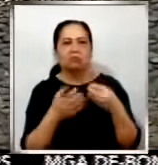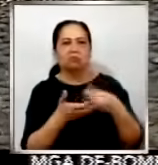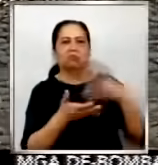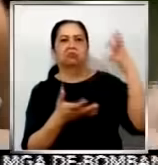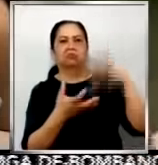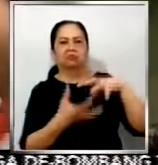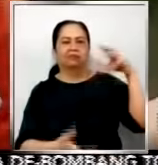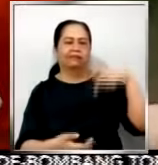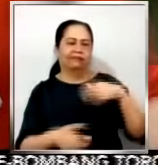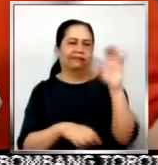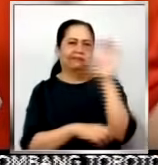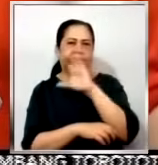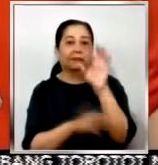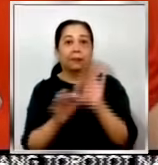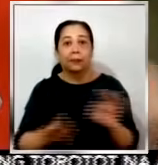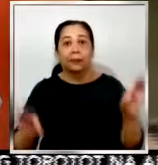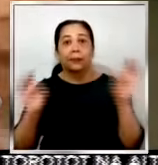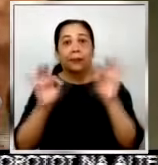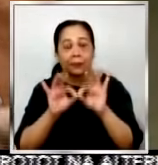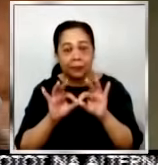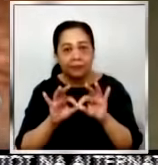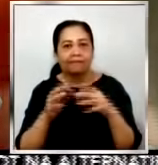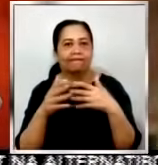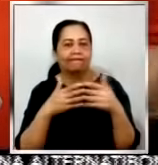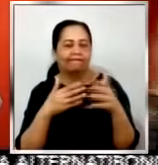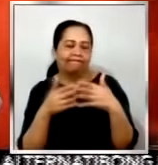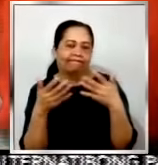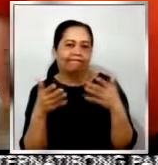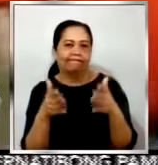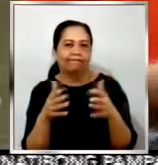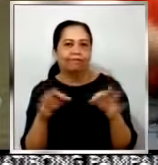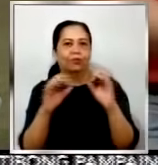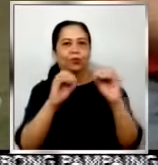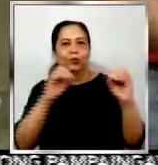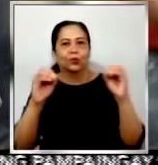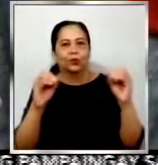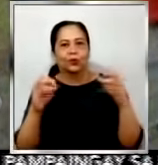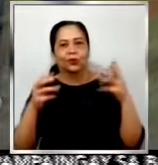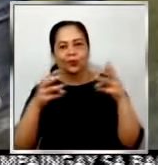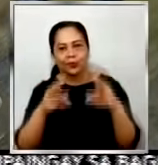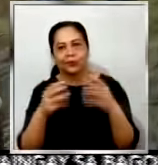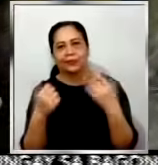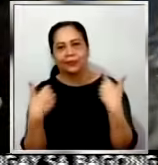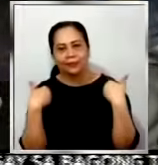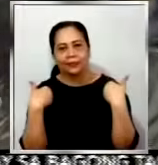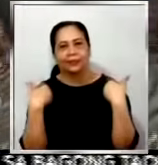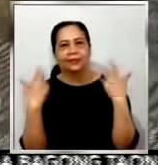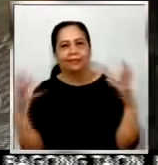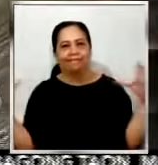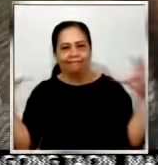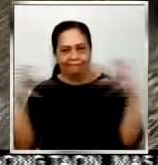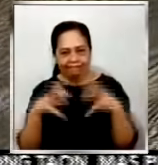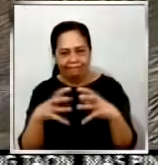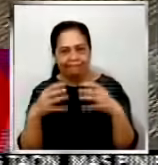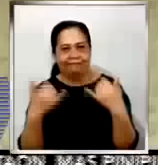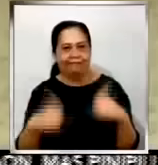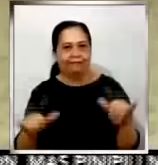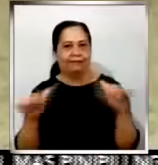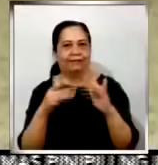Ang mahalaga pa rin kahit papaano, sa kanya-kanya nating paraan ay magkakasama pa rin tayo, online man